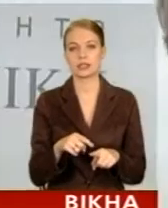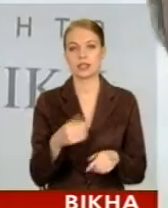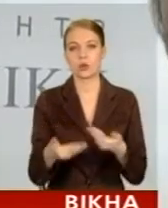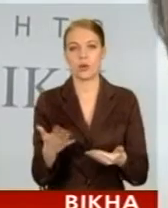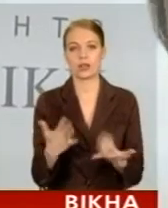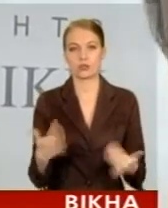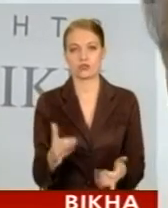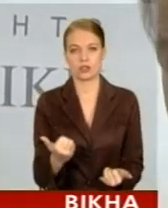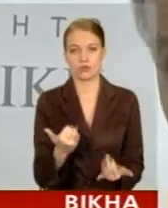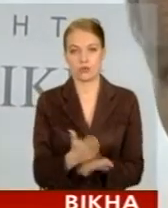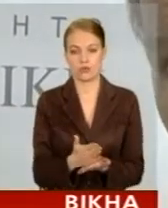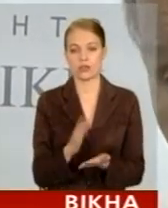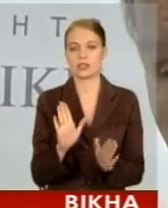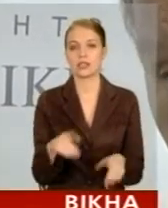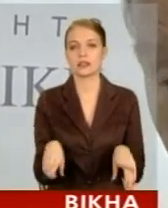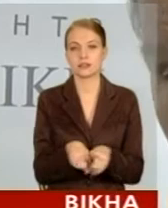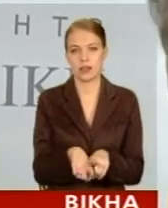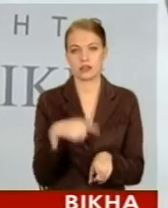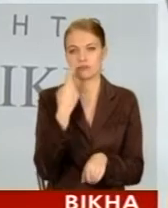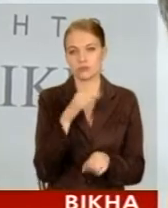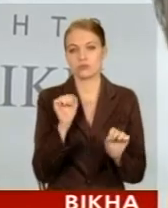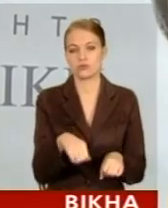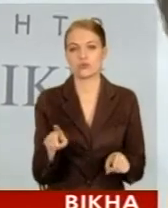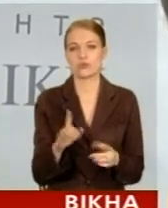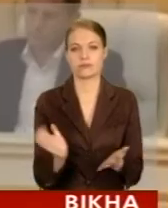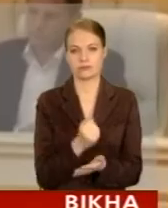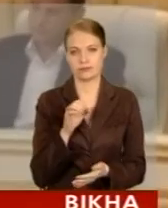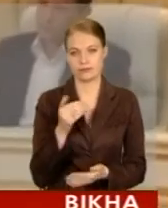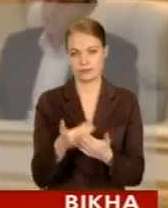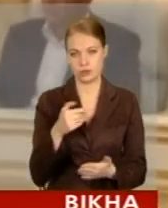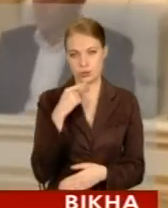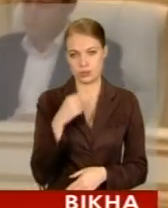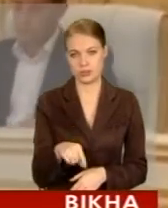сьогодні є. Тільки таким чином можна щось отримати від Росії.